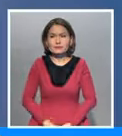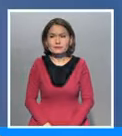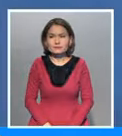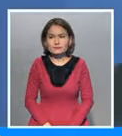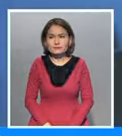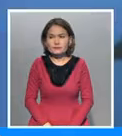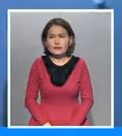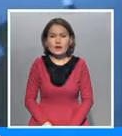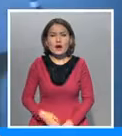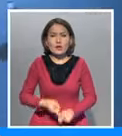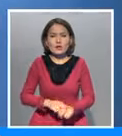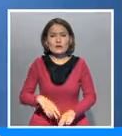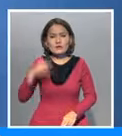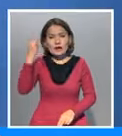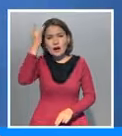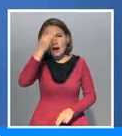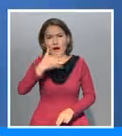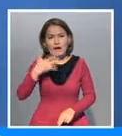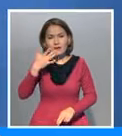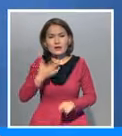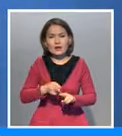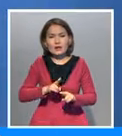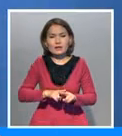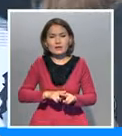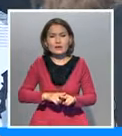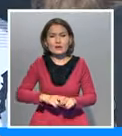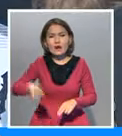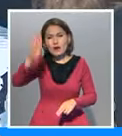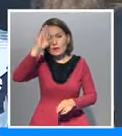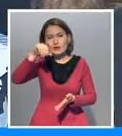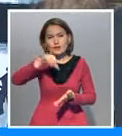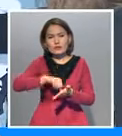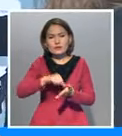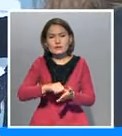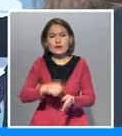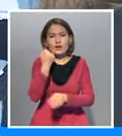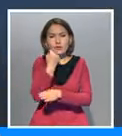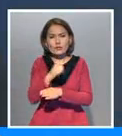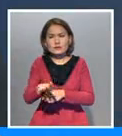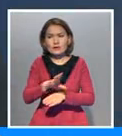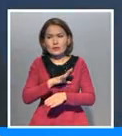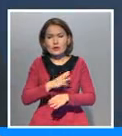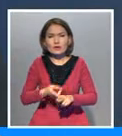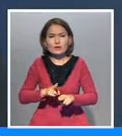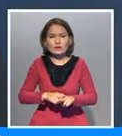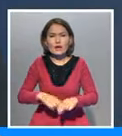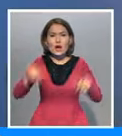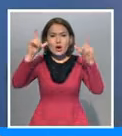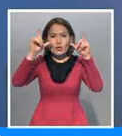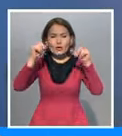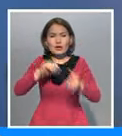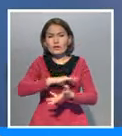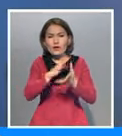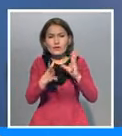Айлы түнге тамсанған африкалық мигранттар бейнеленген туынды жыл сурет атанды. Марапаттау сәтінде автор Джон Стенмейер осы кадрды өмір